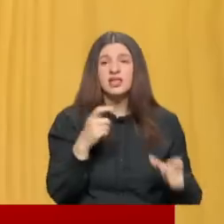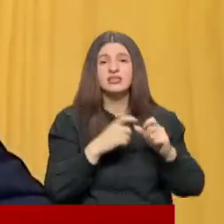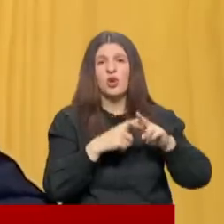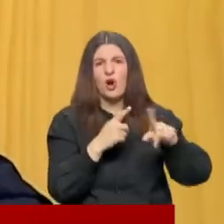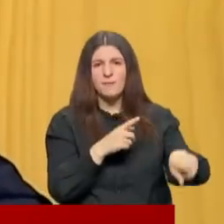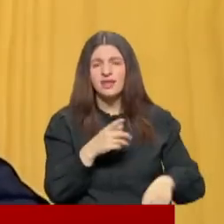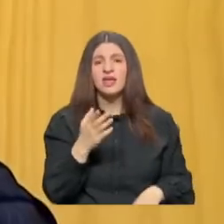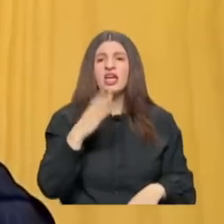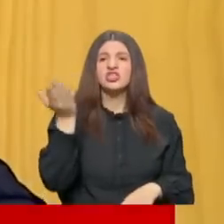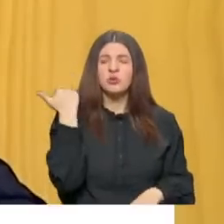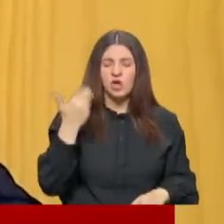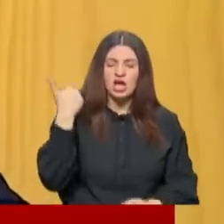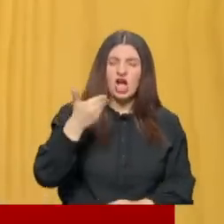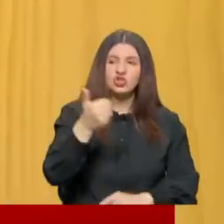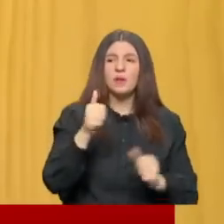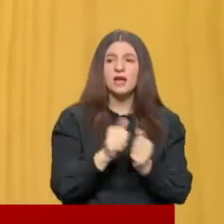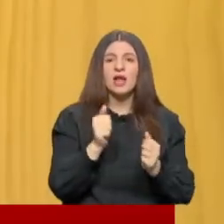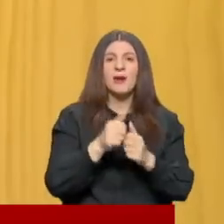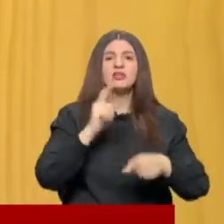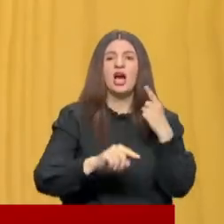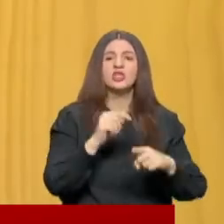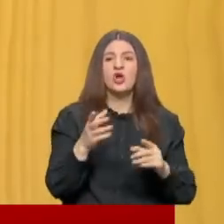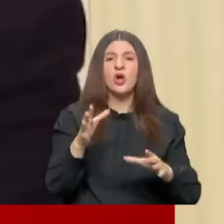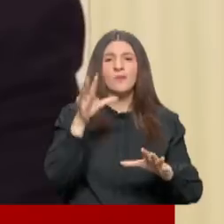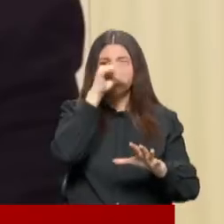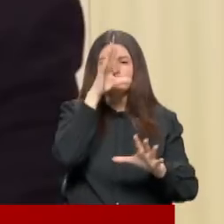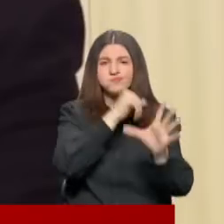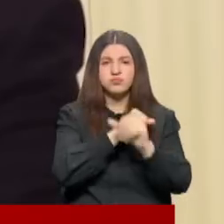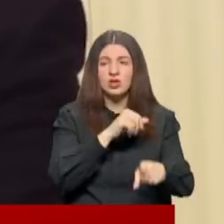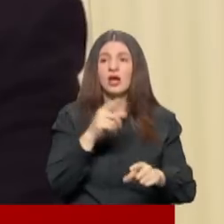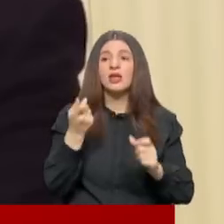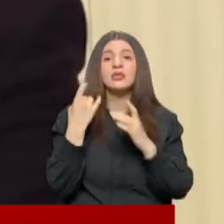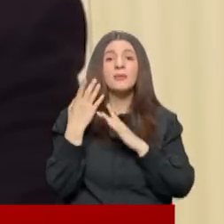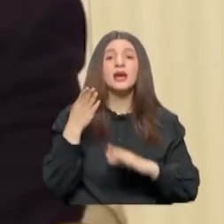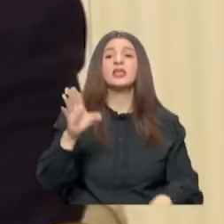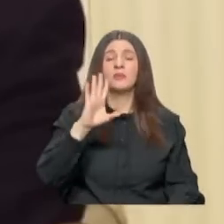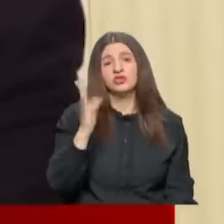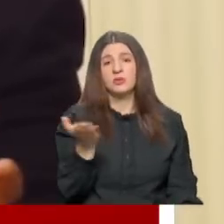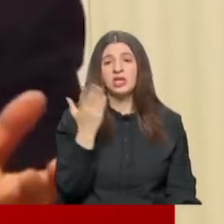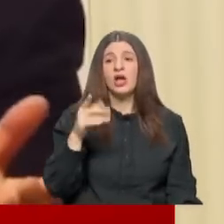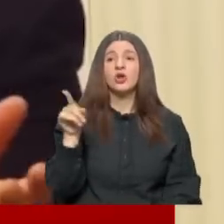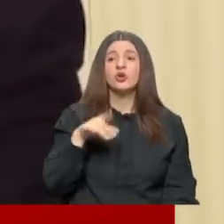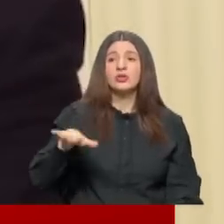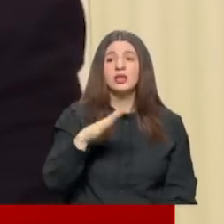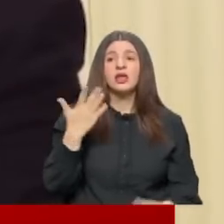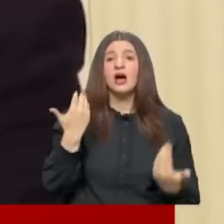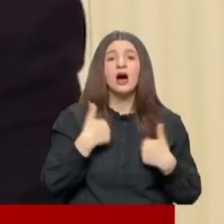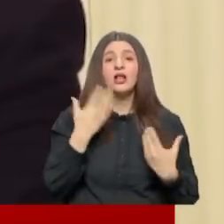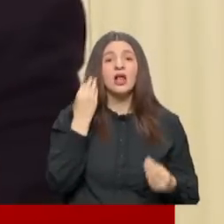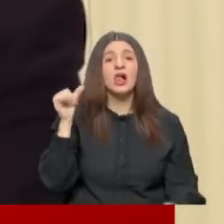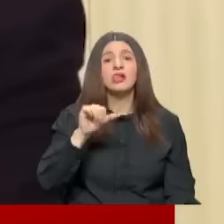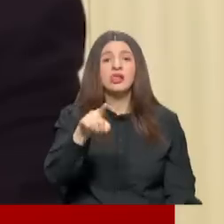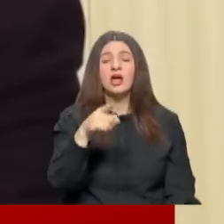Ahmet geçmişi ve geleceğiyle siyasi kundakçıdır. Diyarbakır'a gidemediğimiz için mesela Kürtlerin haleti ruhiyesini